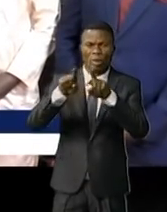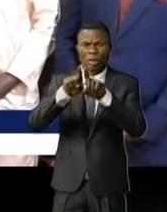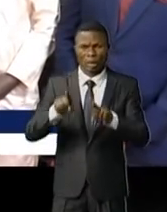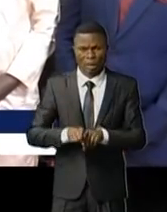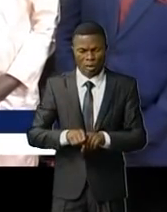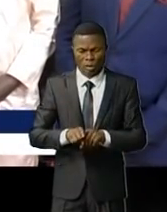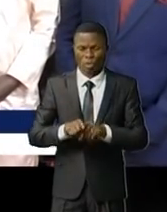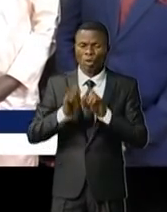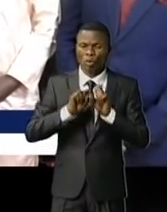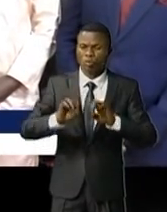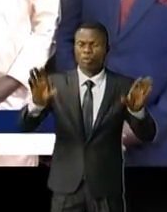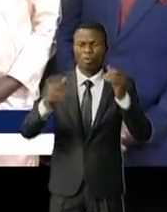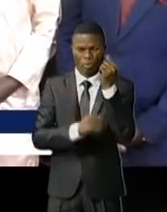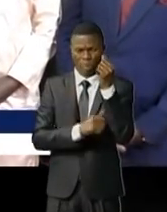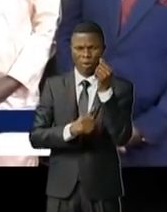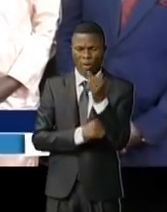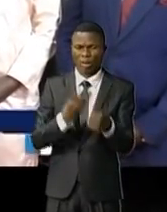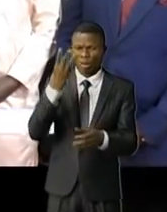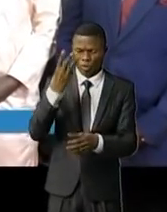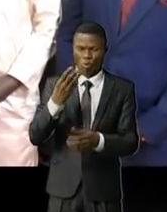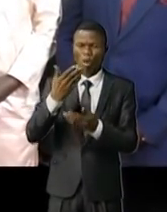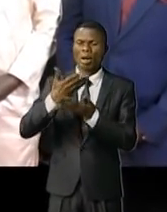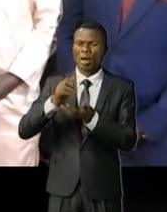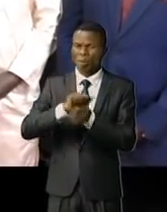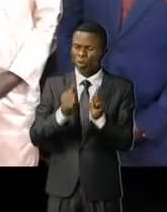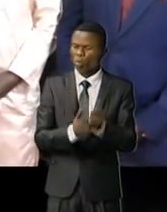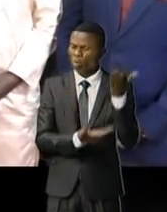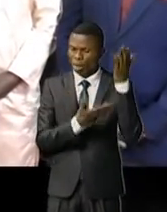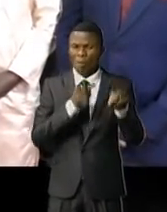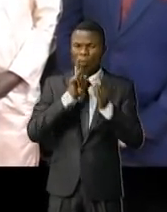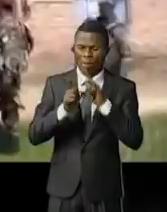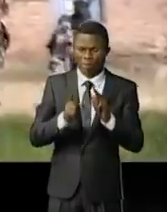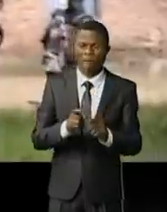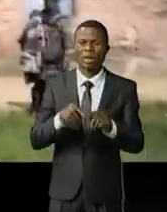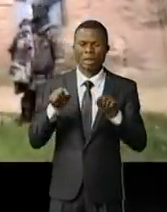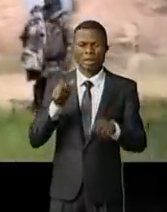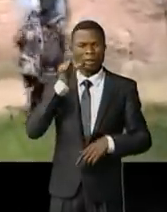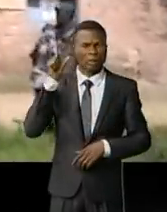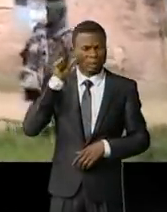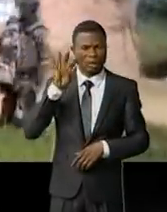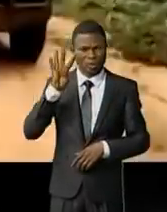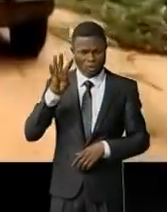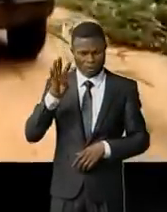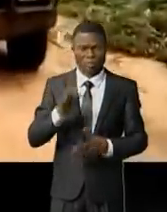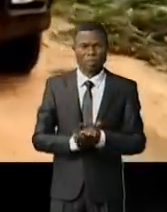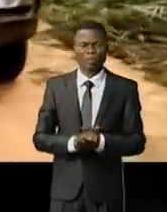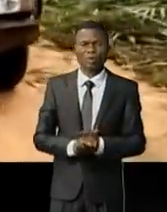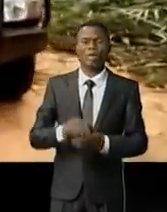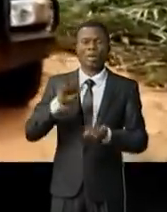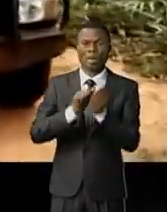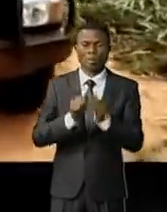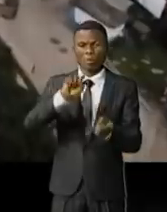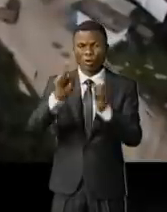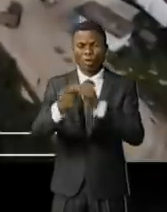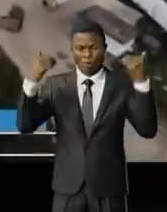la démobilisation. Ce sont donc les trois points principaux qui ont été abordés durant ces échanges. L'état de siège instauré dans l'est de la